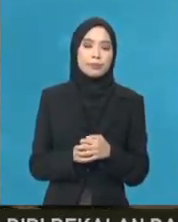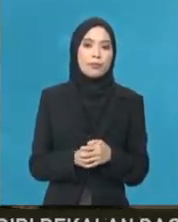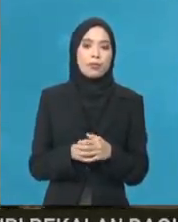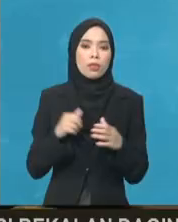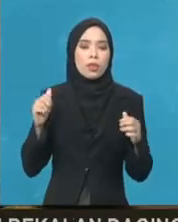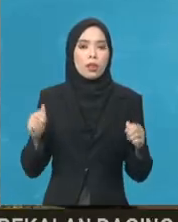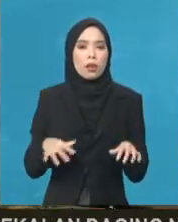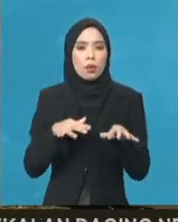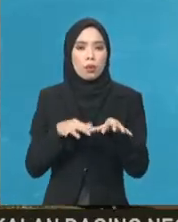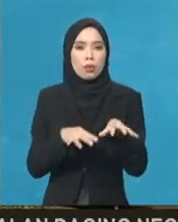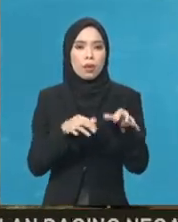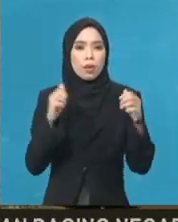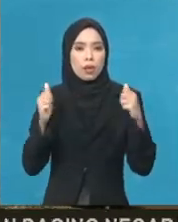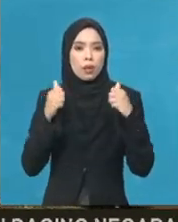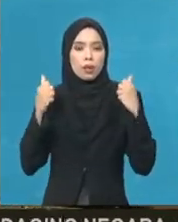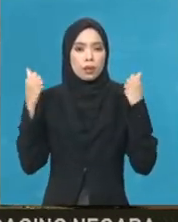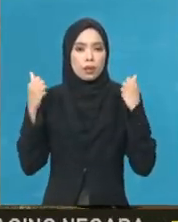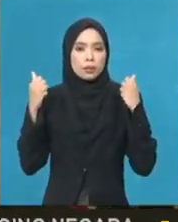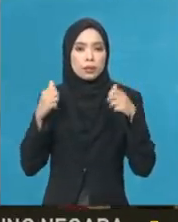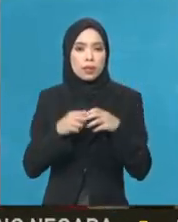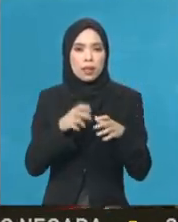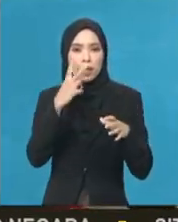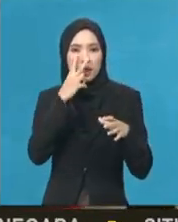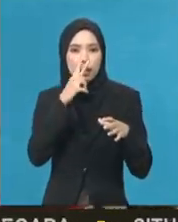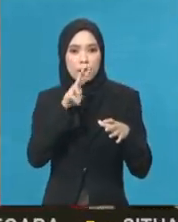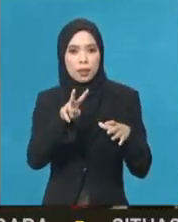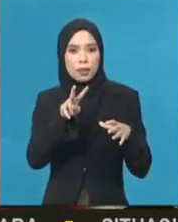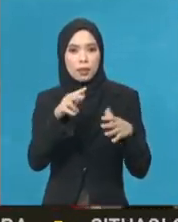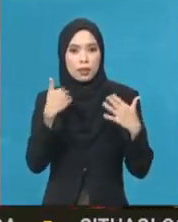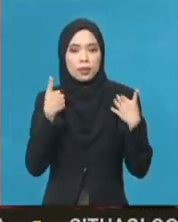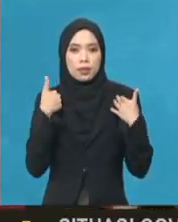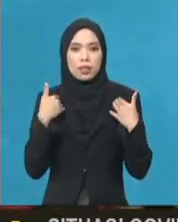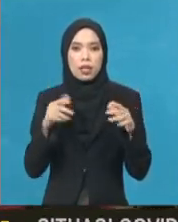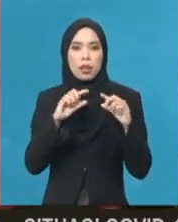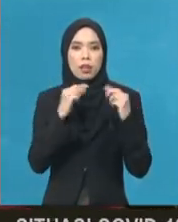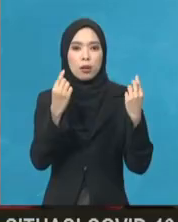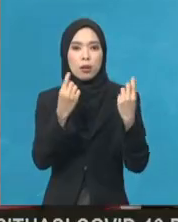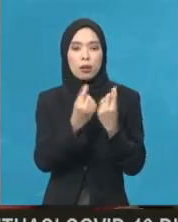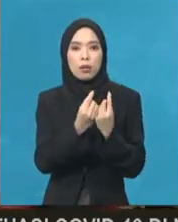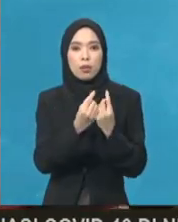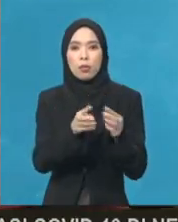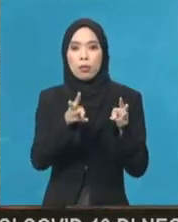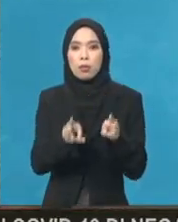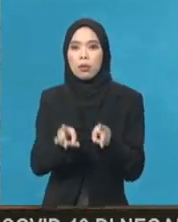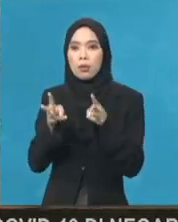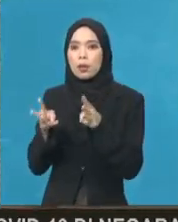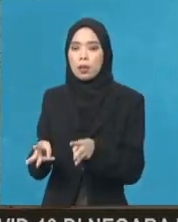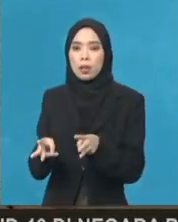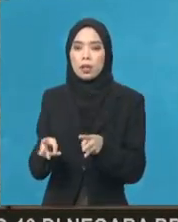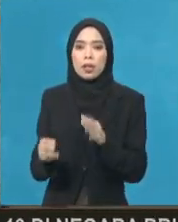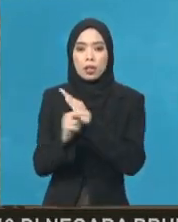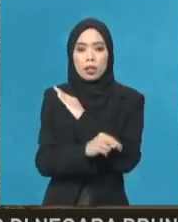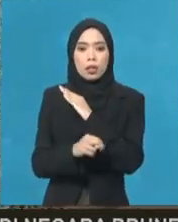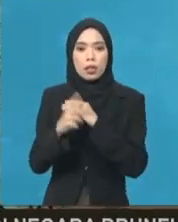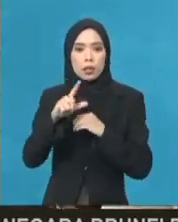upacara perbatasan Lalu nanti juga akan menyaksikan penyertaan Pasukan gabungan warga negara sahabat melibatkan